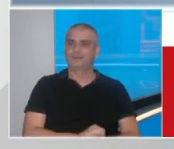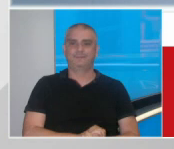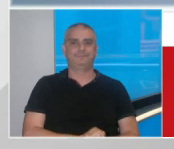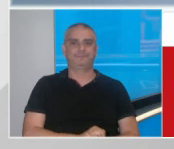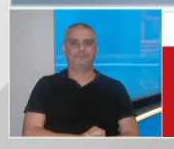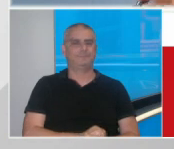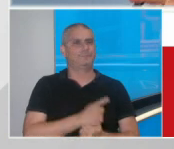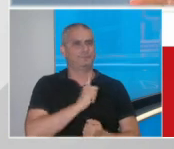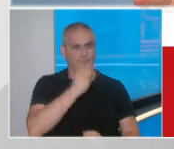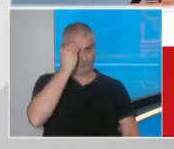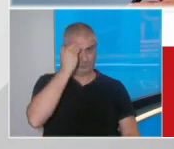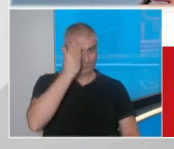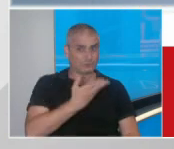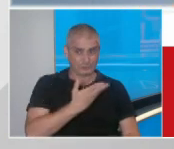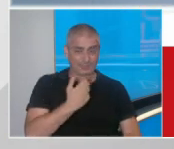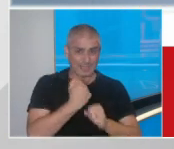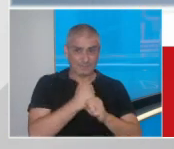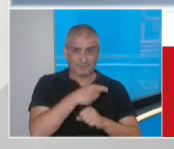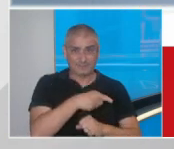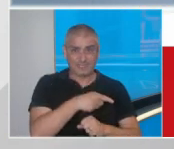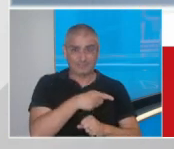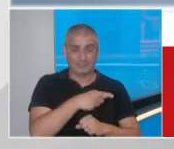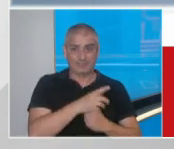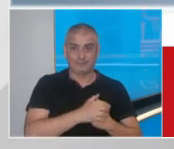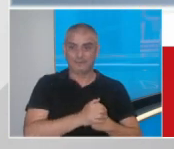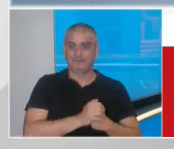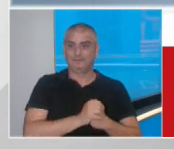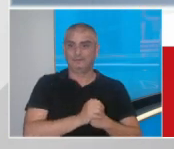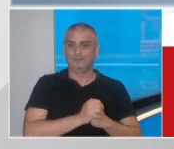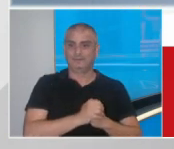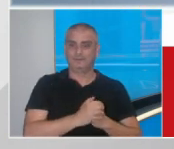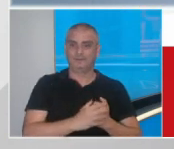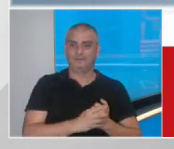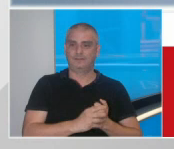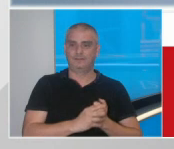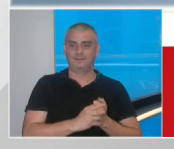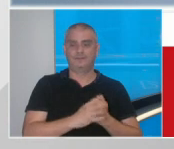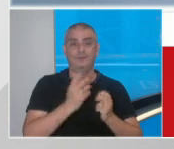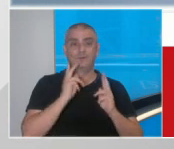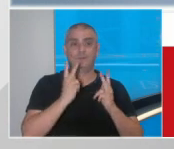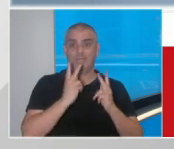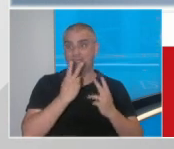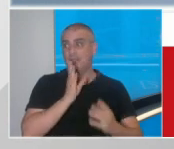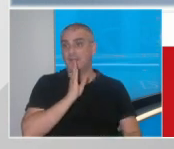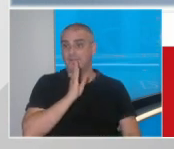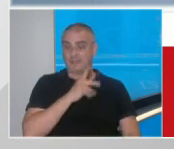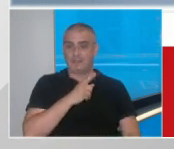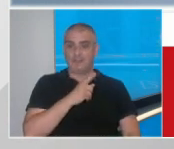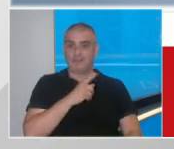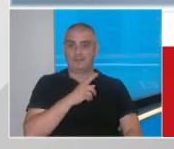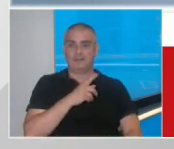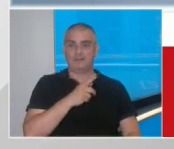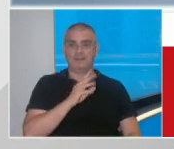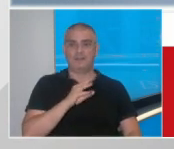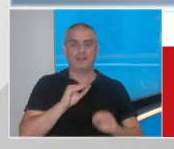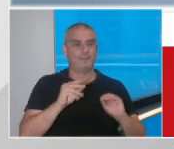נילי. מישהו יזכור את המבצע הזה? נילי? שבעיקר נוצרה בעיה למה שנקרא